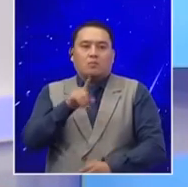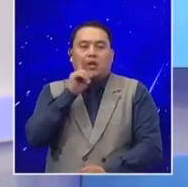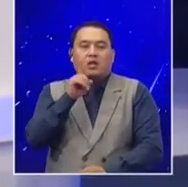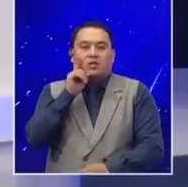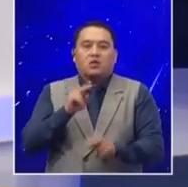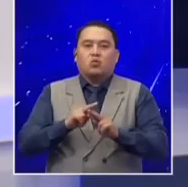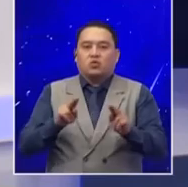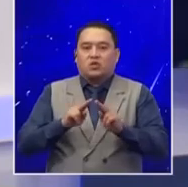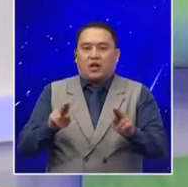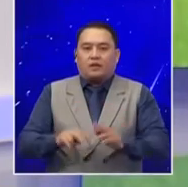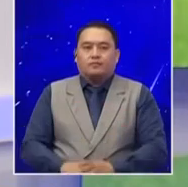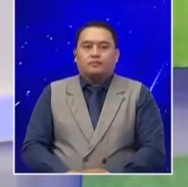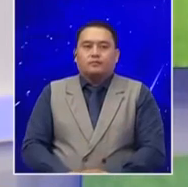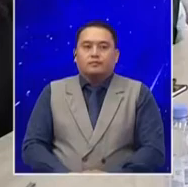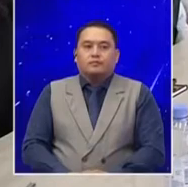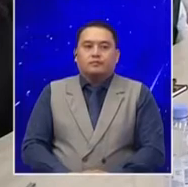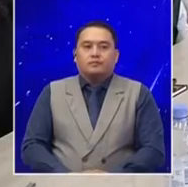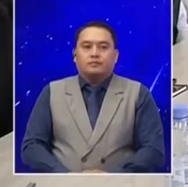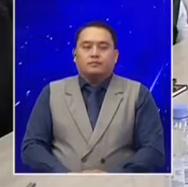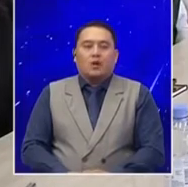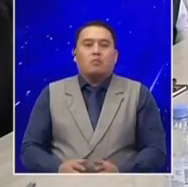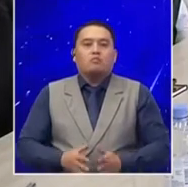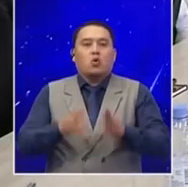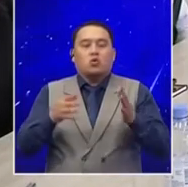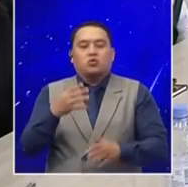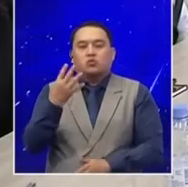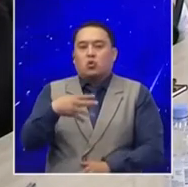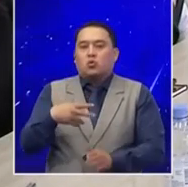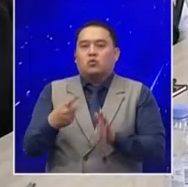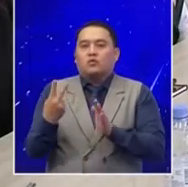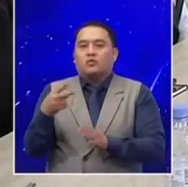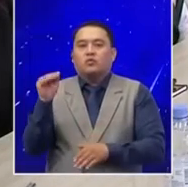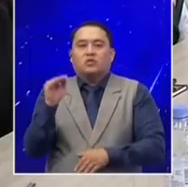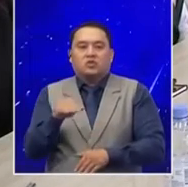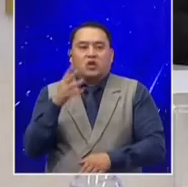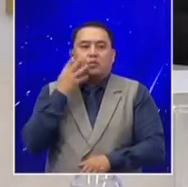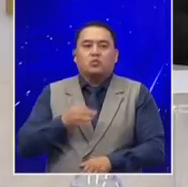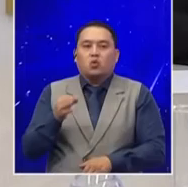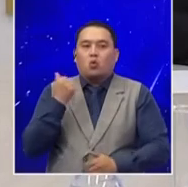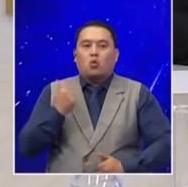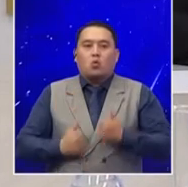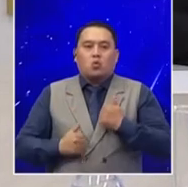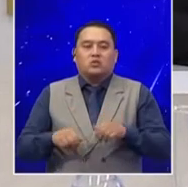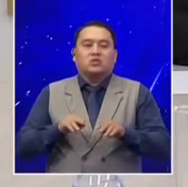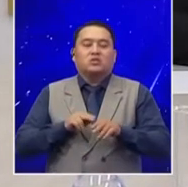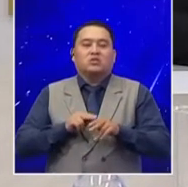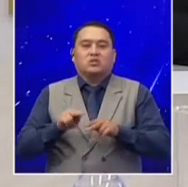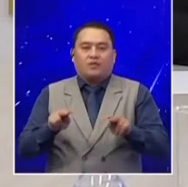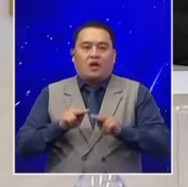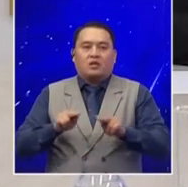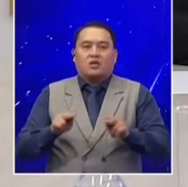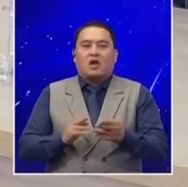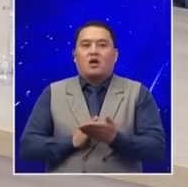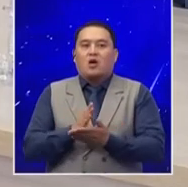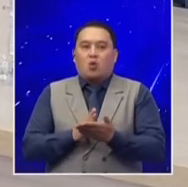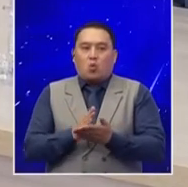молодых преподавателей. Более 42 тысяч жителей Алматинской области носят гордое звание – учитель. Ежегодно